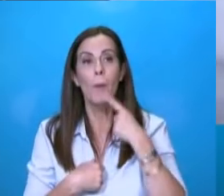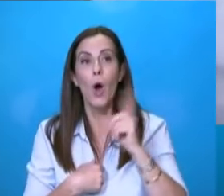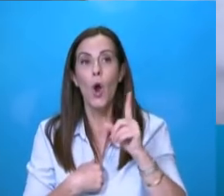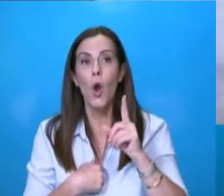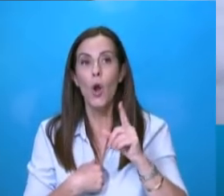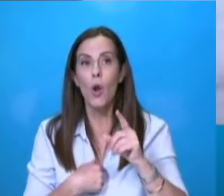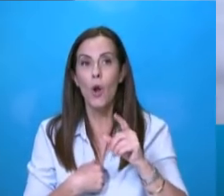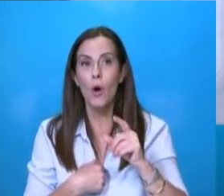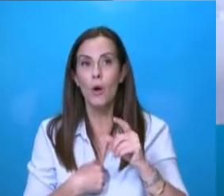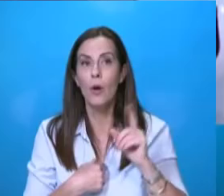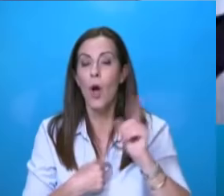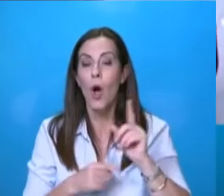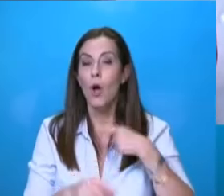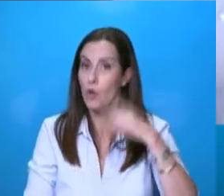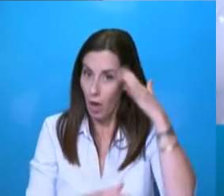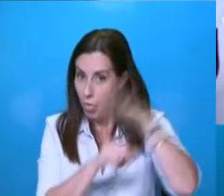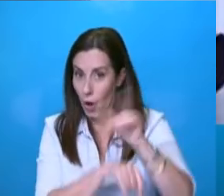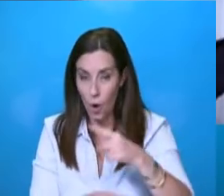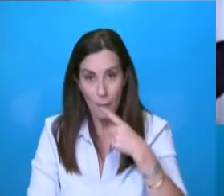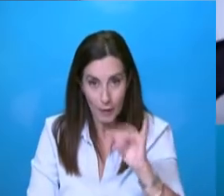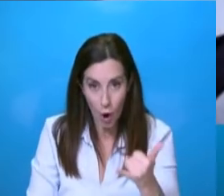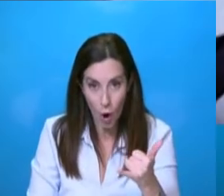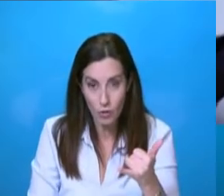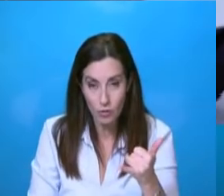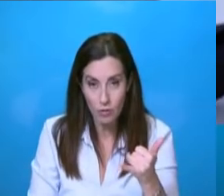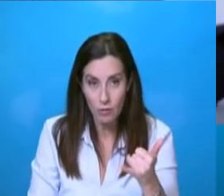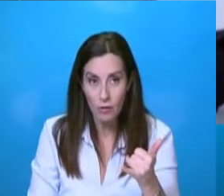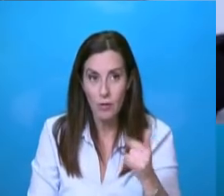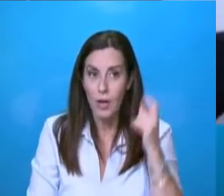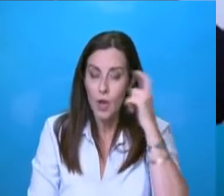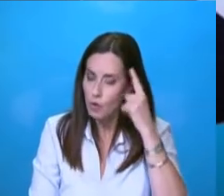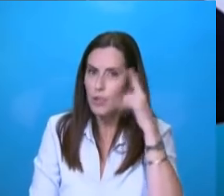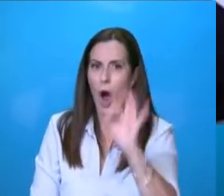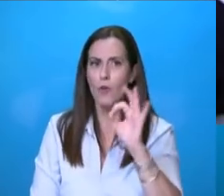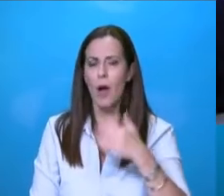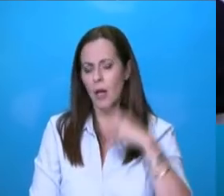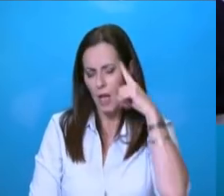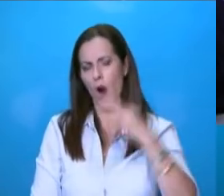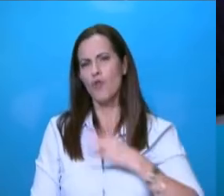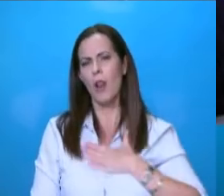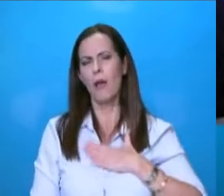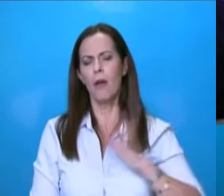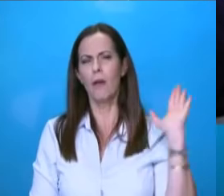על טרמפים, כי שמא תהיו מושפעים, נכון? אמרו לכם את זה? זאת אומרת, תחשבו את דעתכם. אז אני חושב את דעתי.